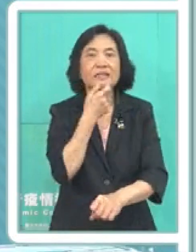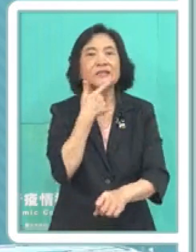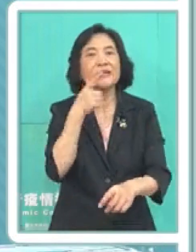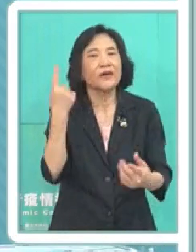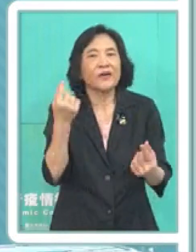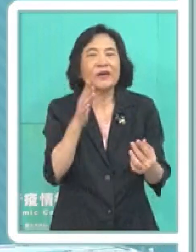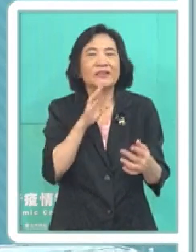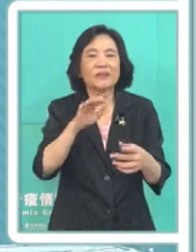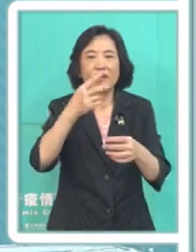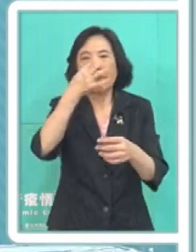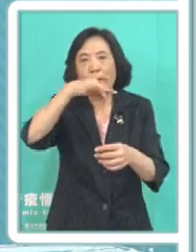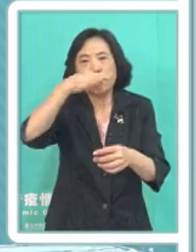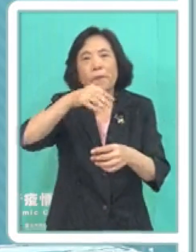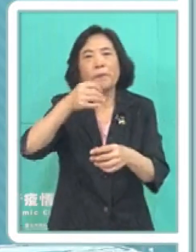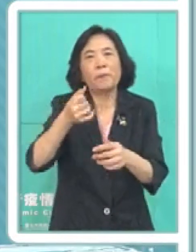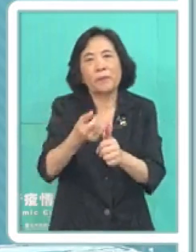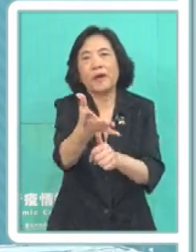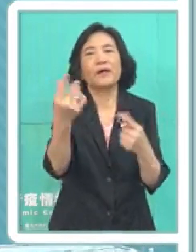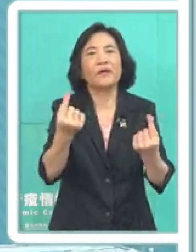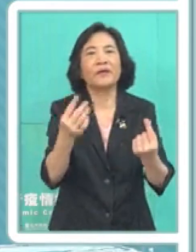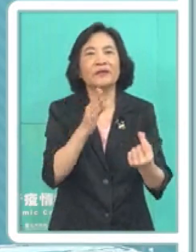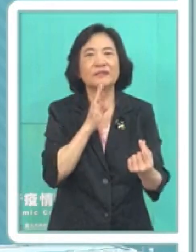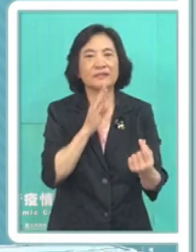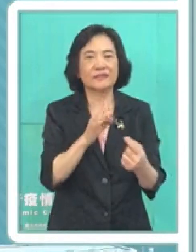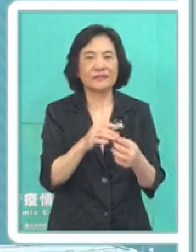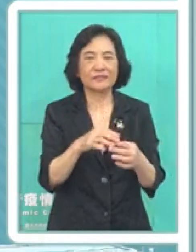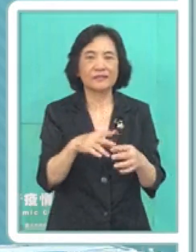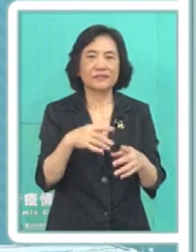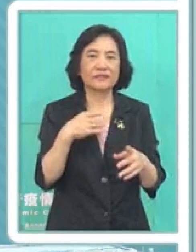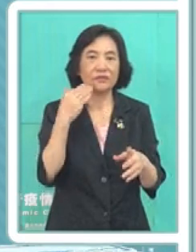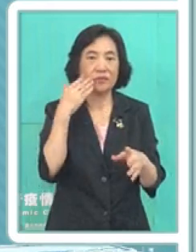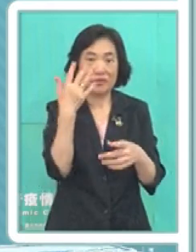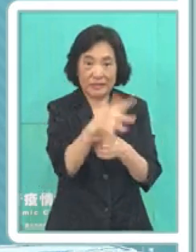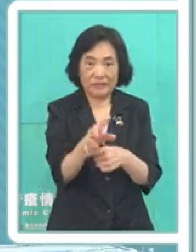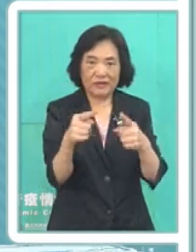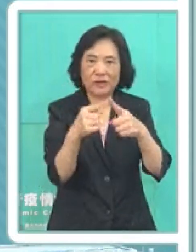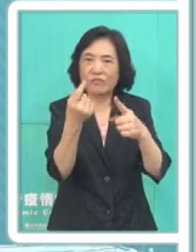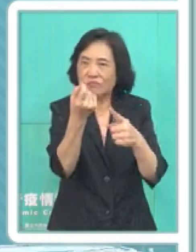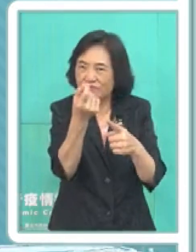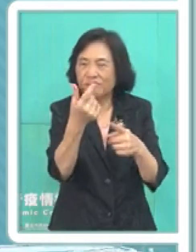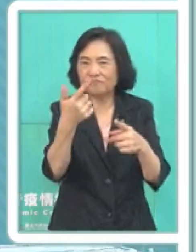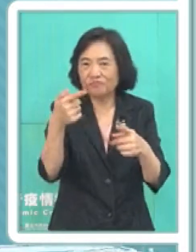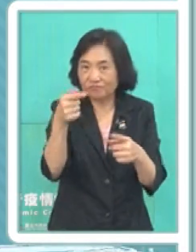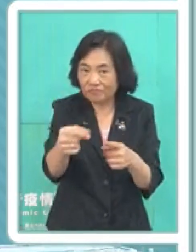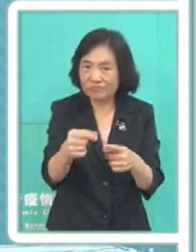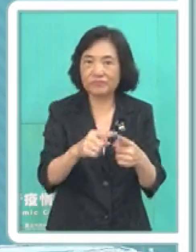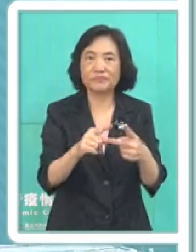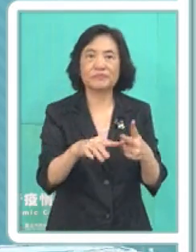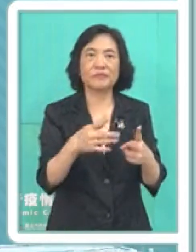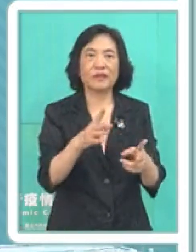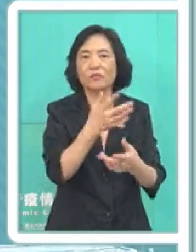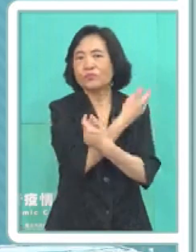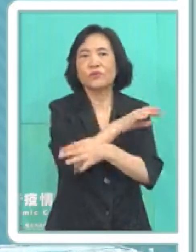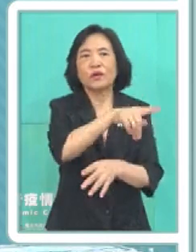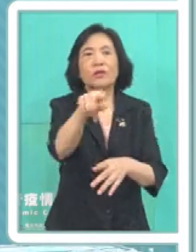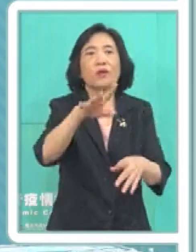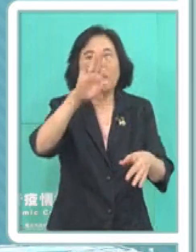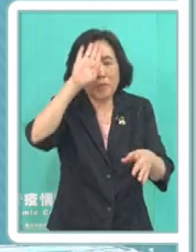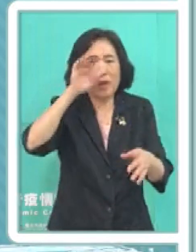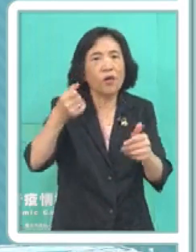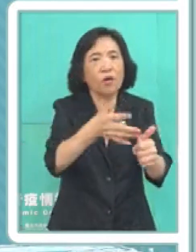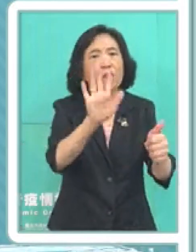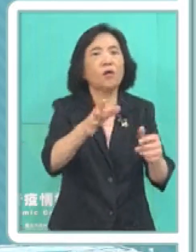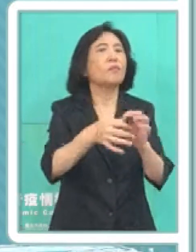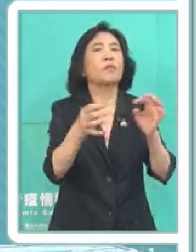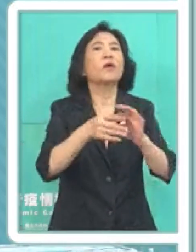疫苗，我们与病毒共存，哦，啊、就是死亡率降到一可接受的程度就好，那就不管给它